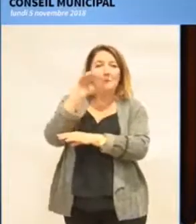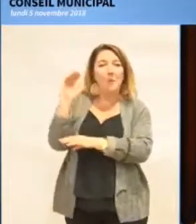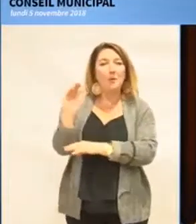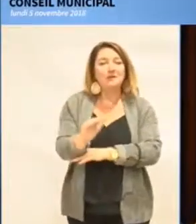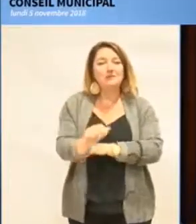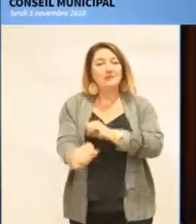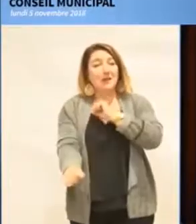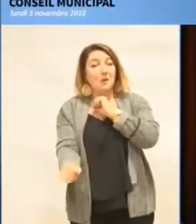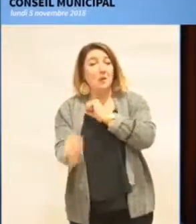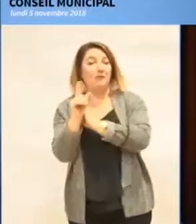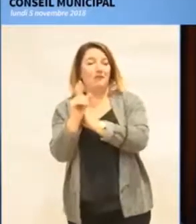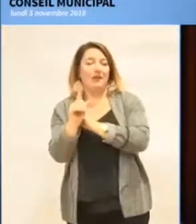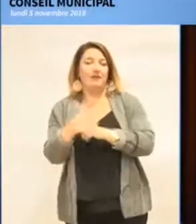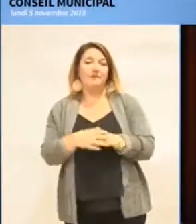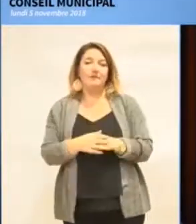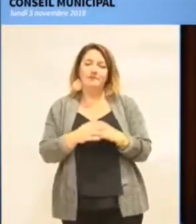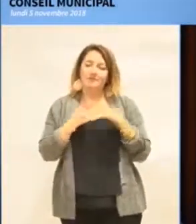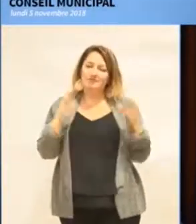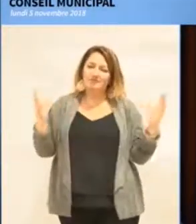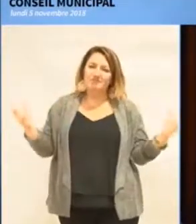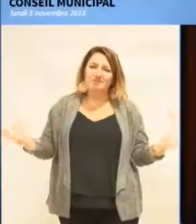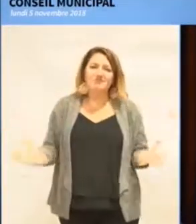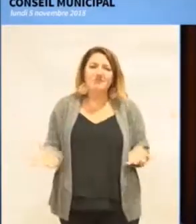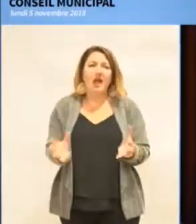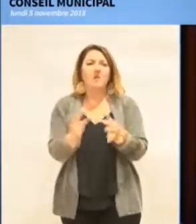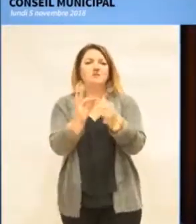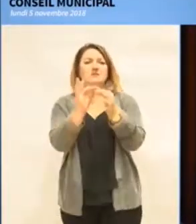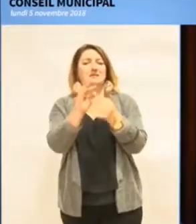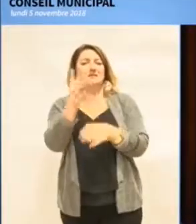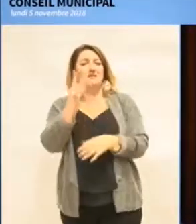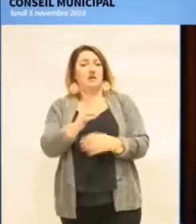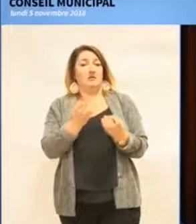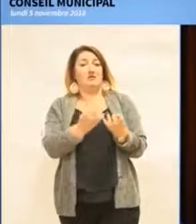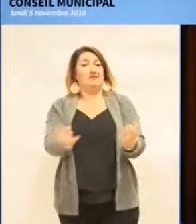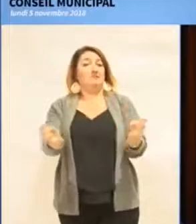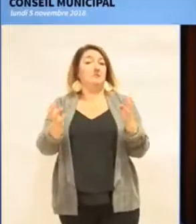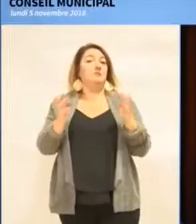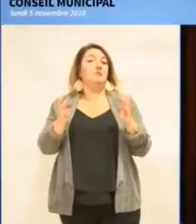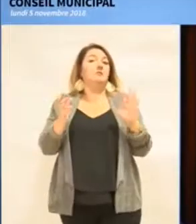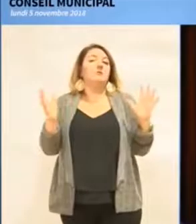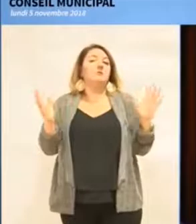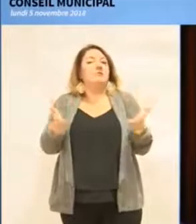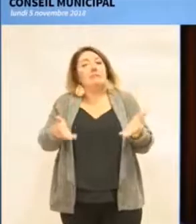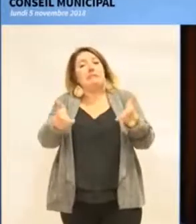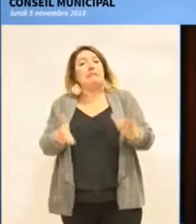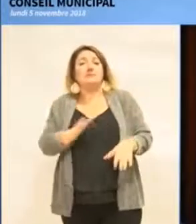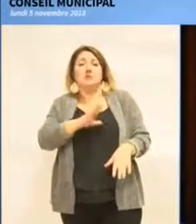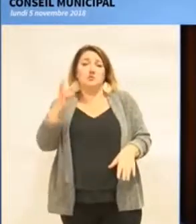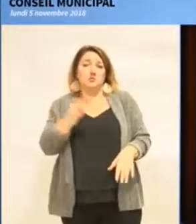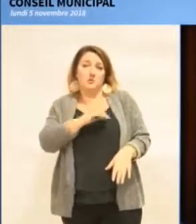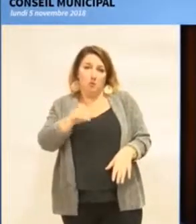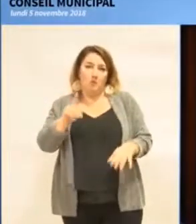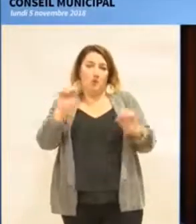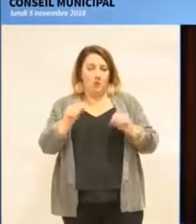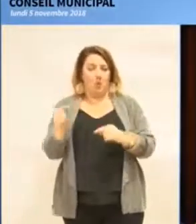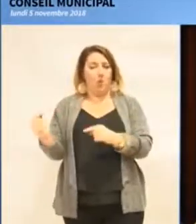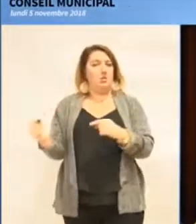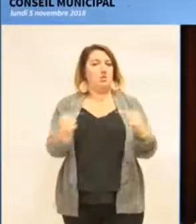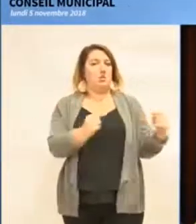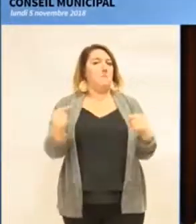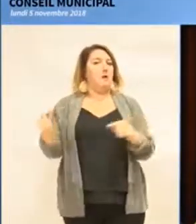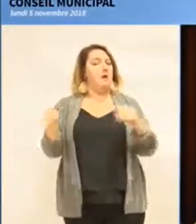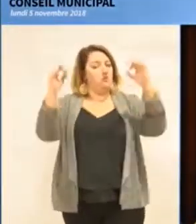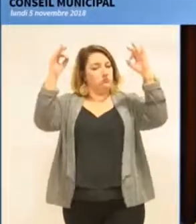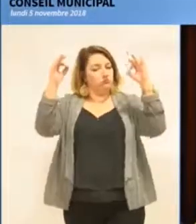Réconcilier, ça ne dépend pas que de cette assemblée, mais nous pouvons y contribuer par le ton de nos débats. Nous pouvons être fermes sur le fond, affirmer